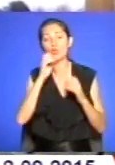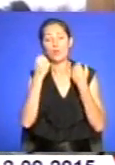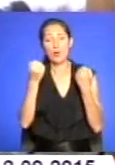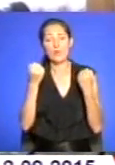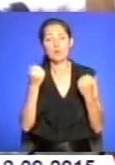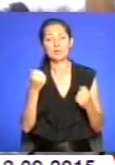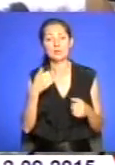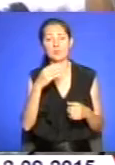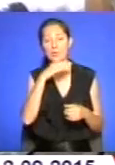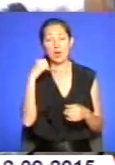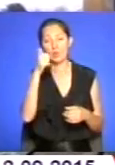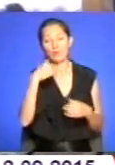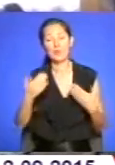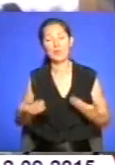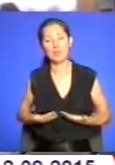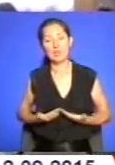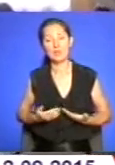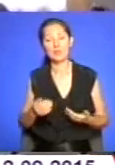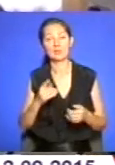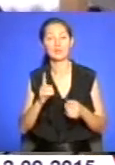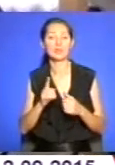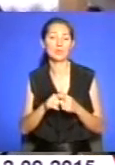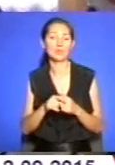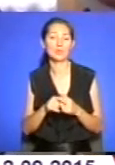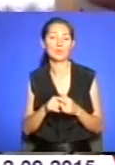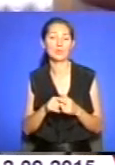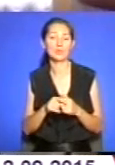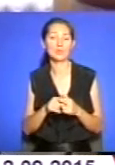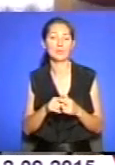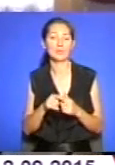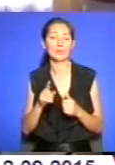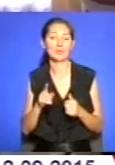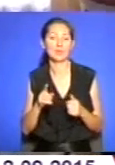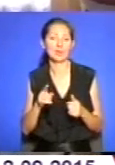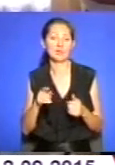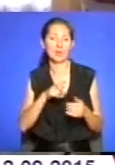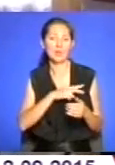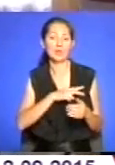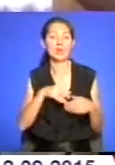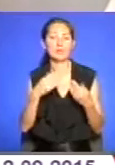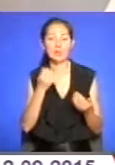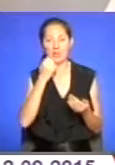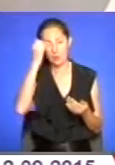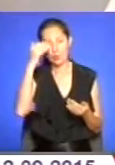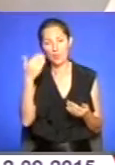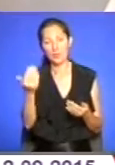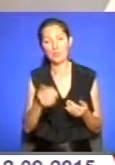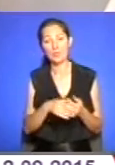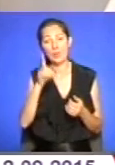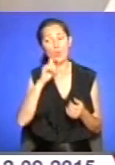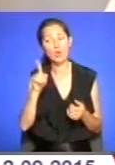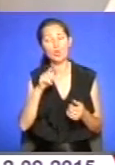Дякую. Багато-багато років життя. Тут ще нам належиться таку медаль вам вручити. Дякую вам. А поки